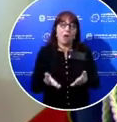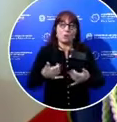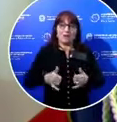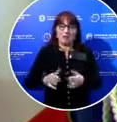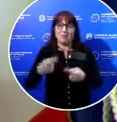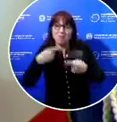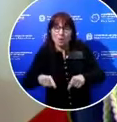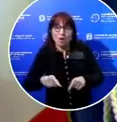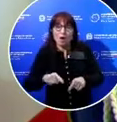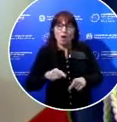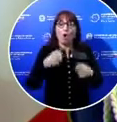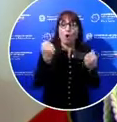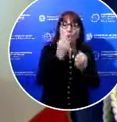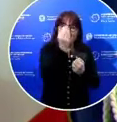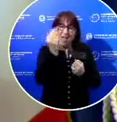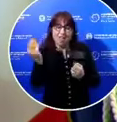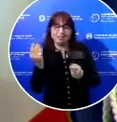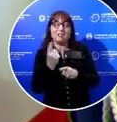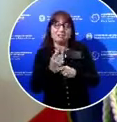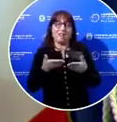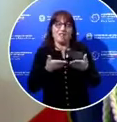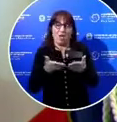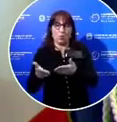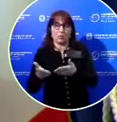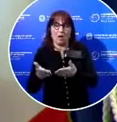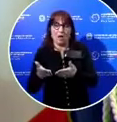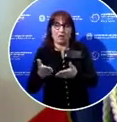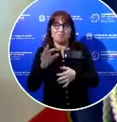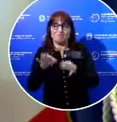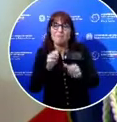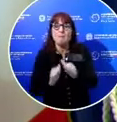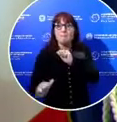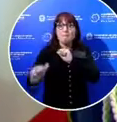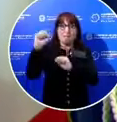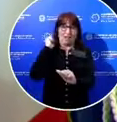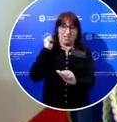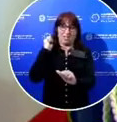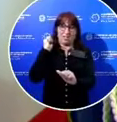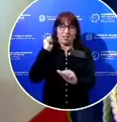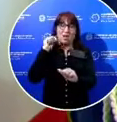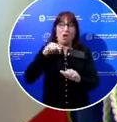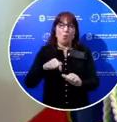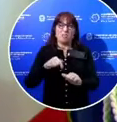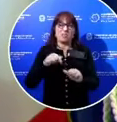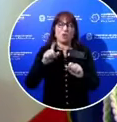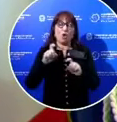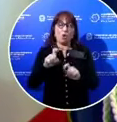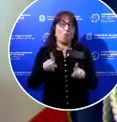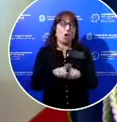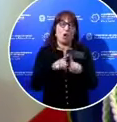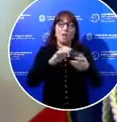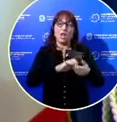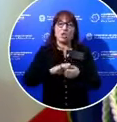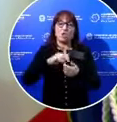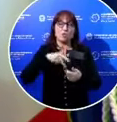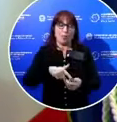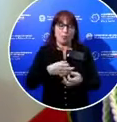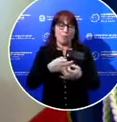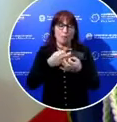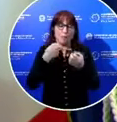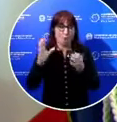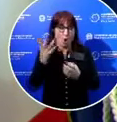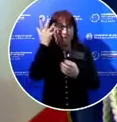dover predisporre tutte le azioni necessarie a prevenire questo cancro della società moderna, ad evitare che si creino dipendenze e che il